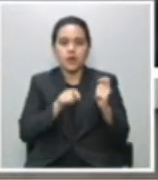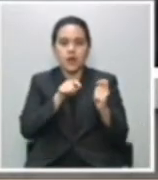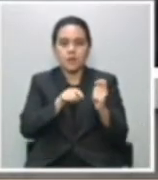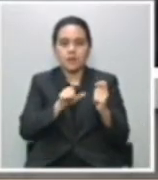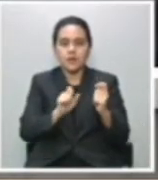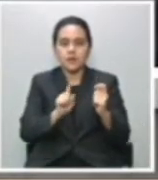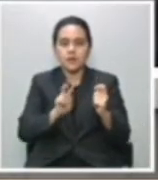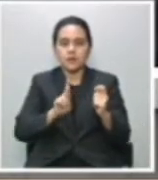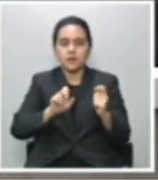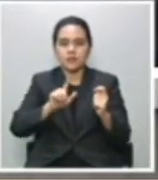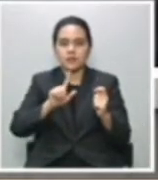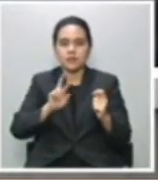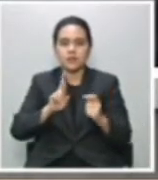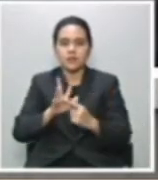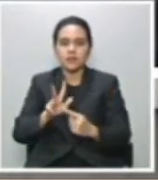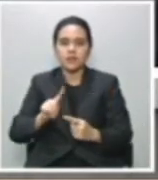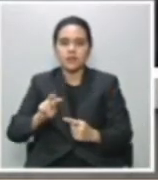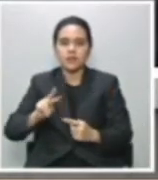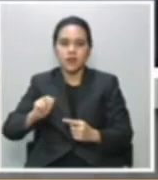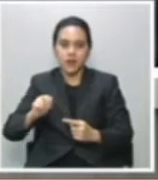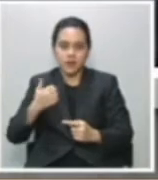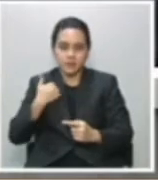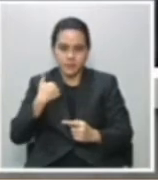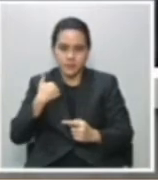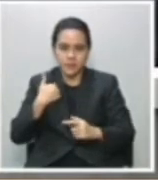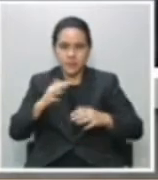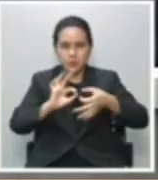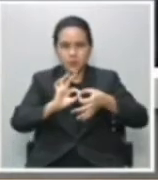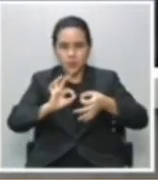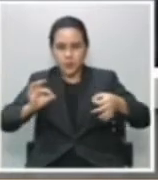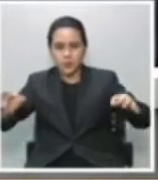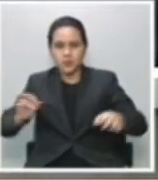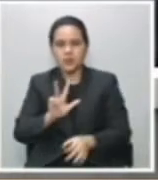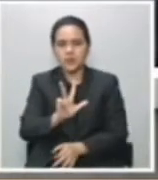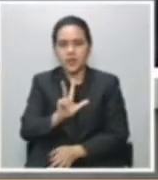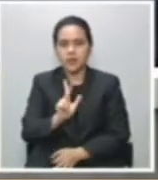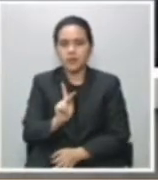นะเส้นทางเส้นนี้มีระยะทาง3กิโลเศษ